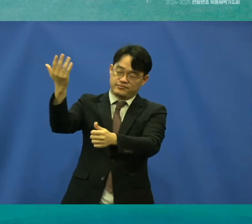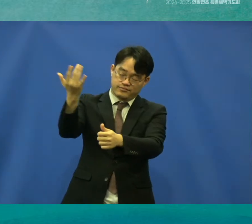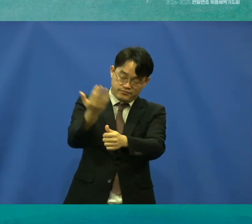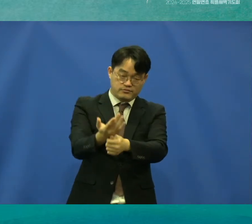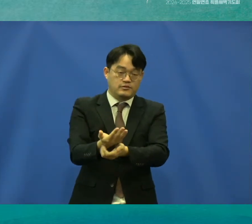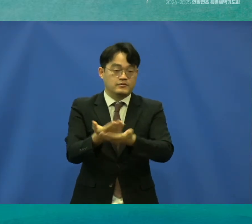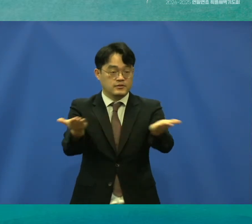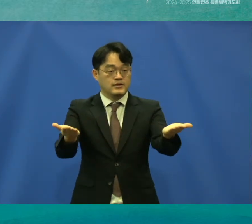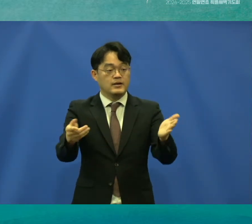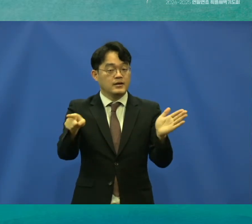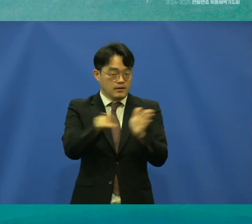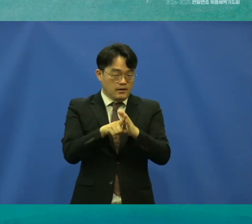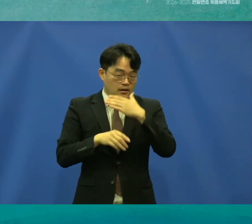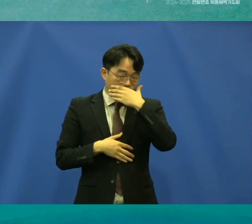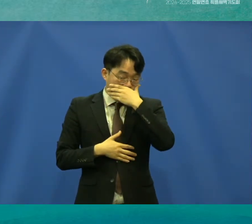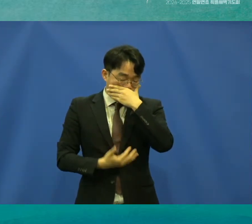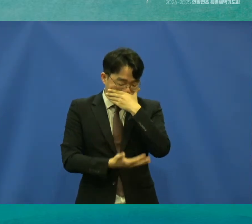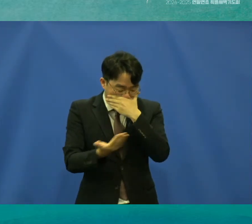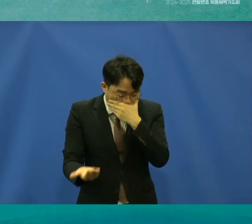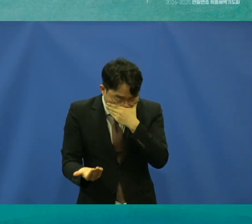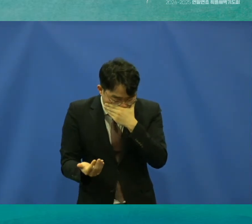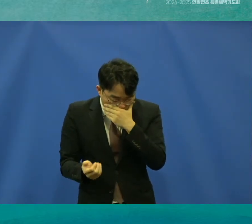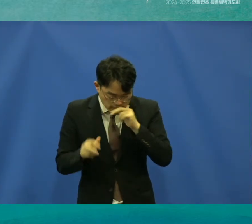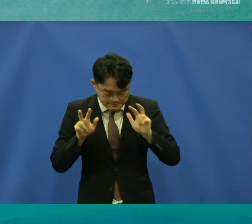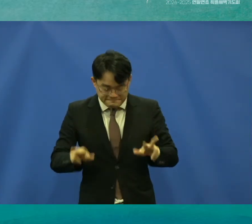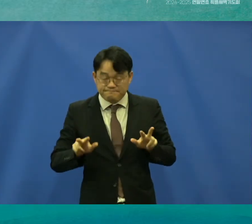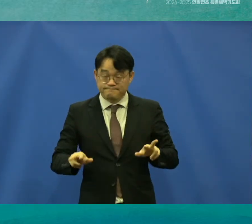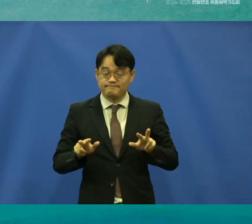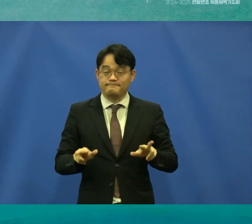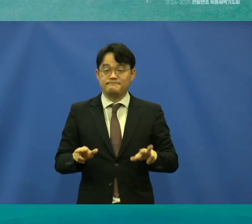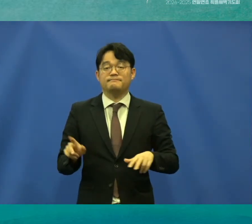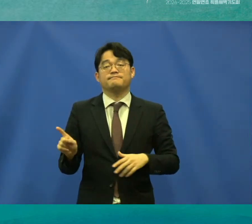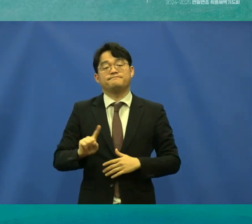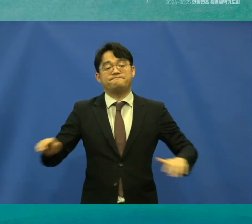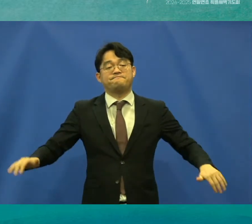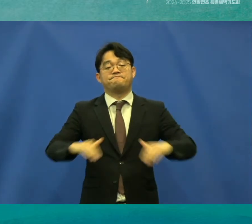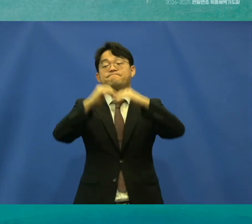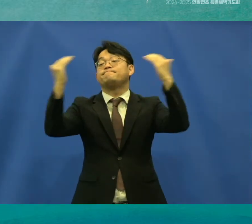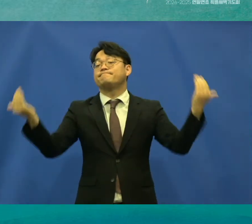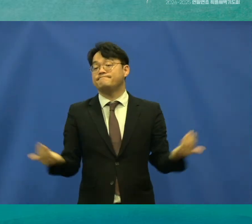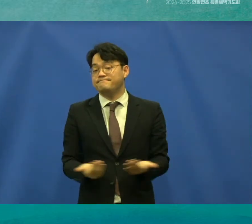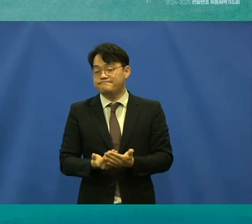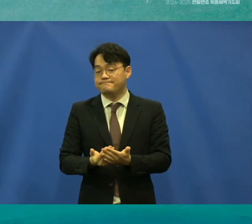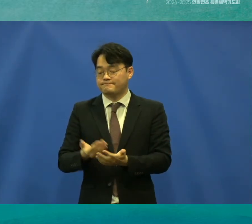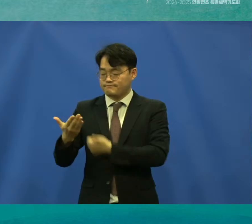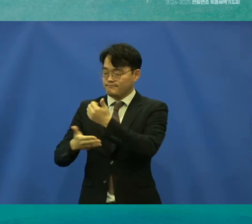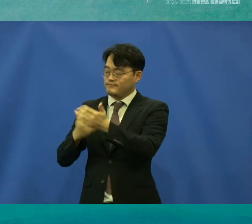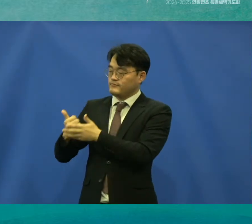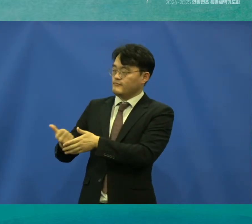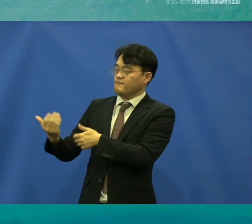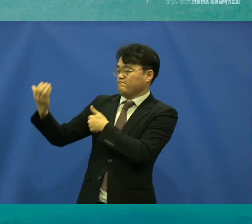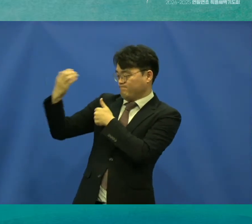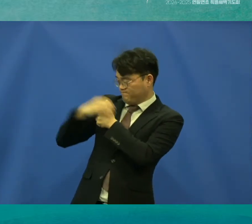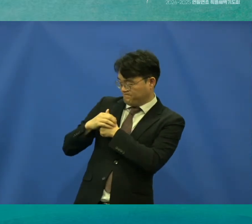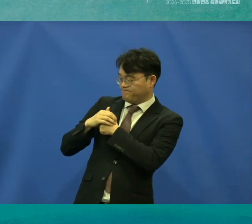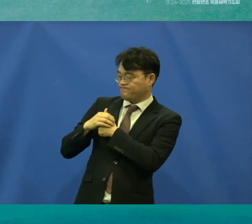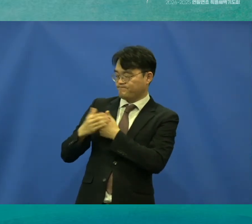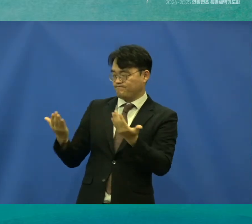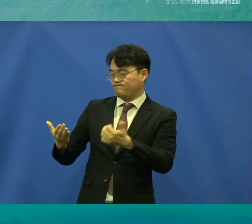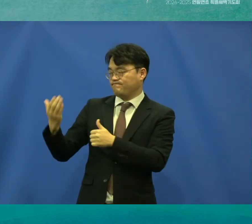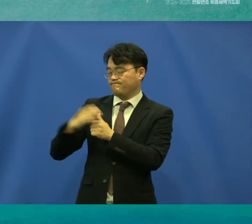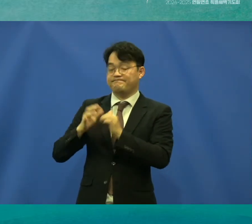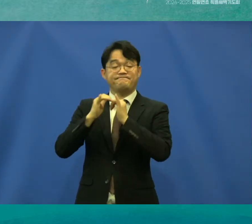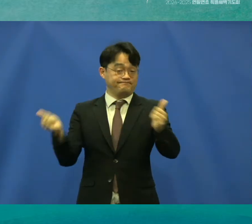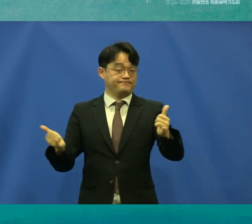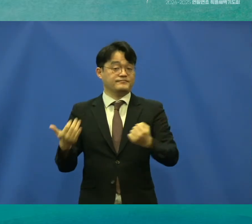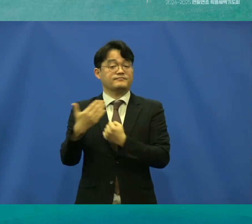줄로 믿습니다. 여러분, 직업이 무엇인지 상관없습니다. 우리는 모두가 소명자입니다. 우리는 충분히 하나님의 은혜를